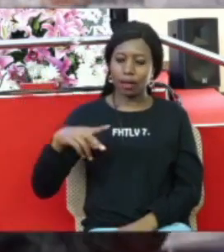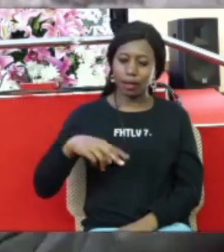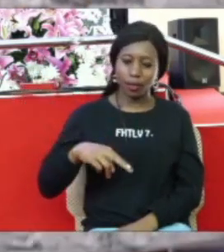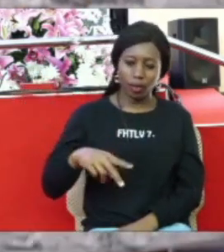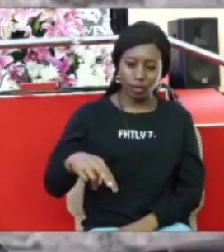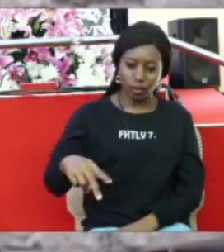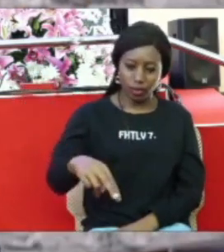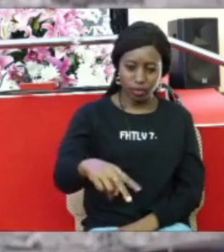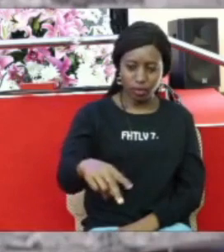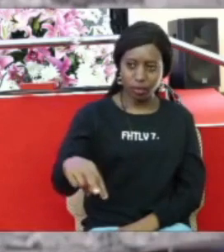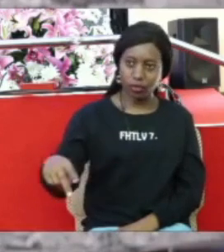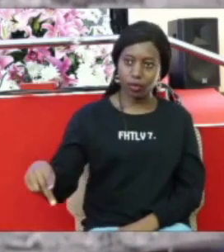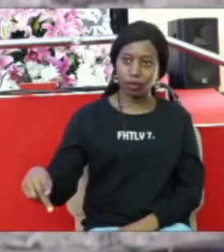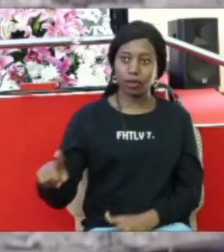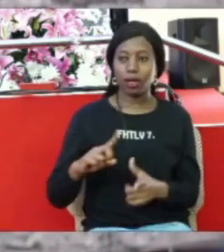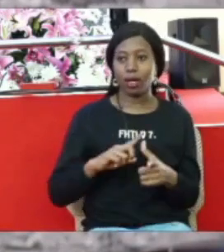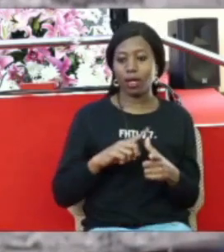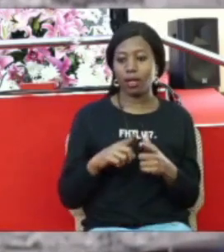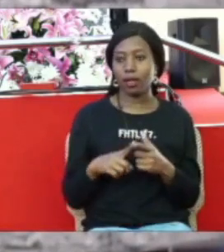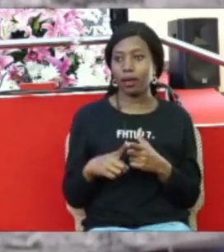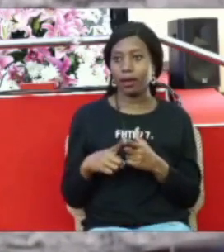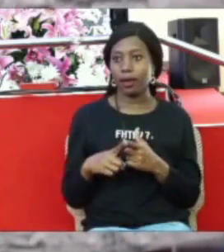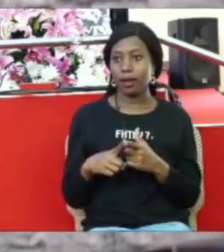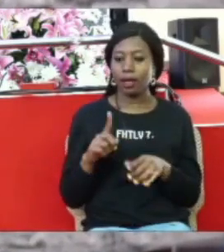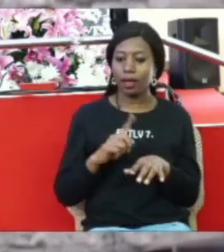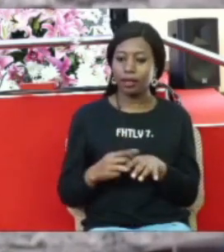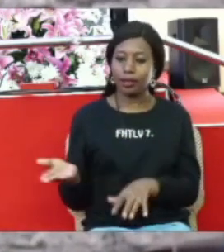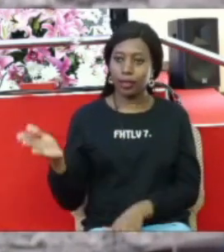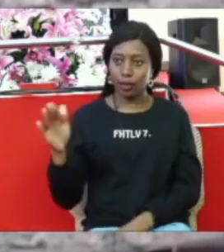mashamba, mashamba. Then, wakirudi saa moja hivi,